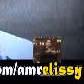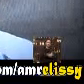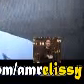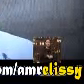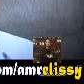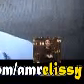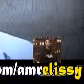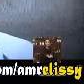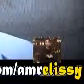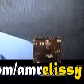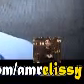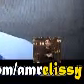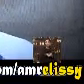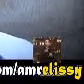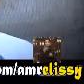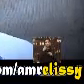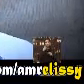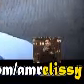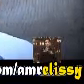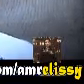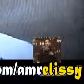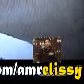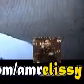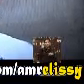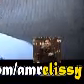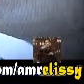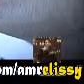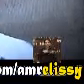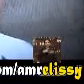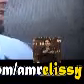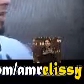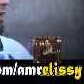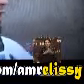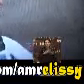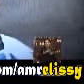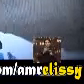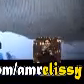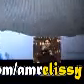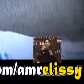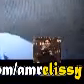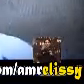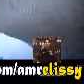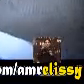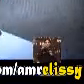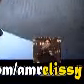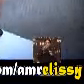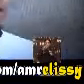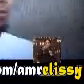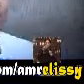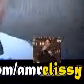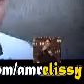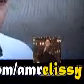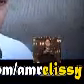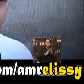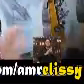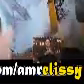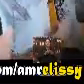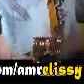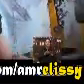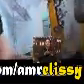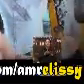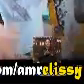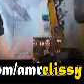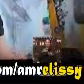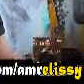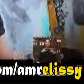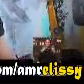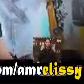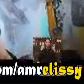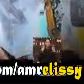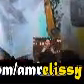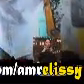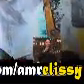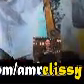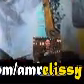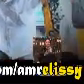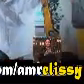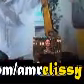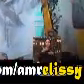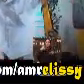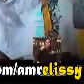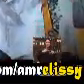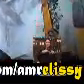اللي ما بيغيروا عندهم زيت والكلام ده كله. عندك البنزين ال 90 مش موجود، ال 92 بص دلوقتي على البنزينات مش موجود. حالنا وقف وبيتنا وقفت على